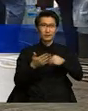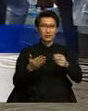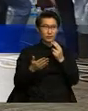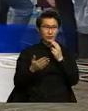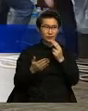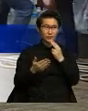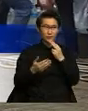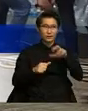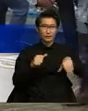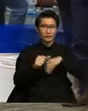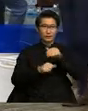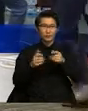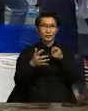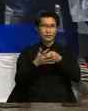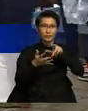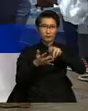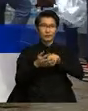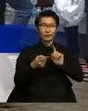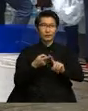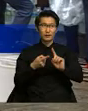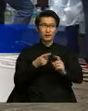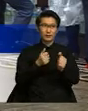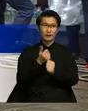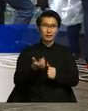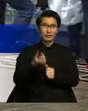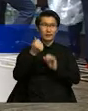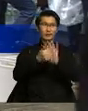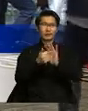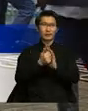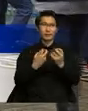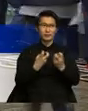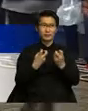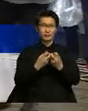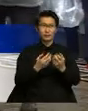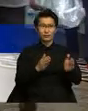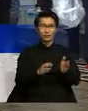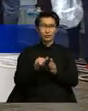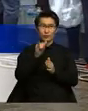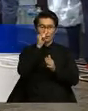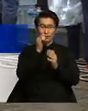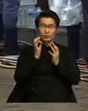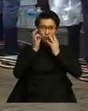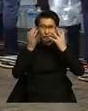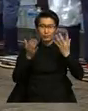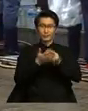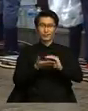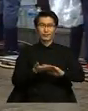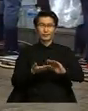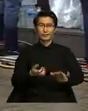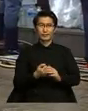파악한 문제점에 대해서는 의회가 조속히 지원 방안을 마련할 수 있도록 최선을 다하겠습니다.